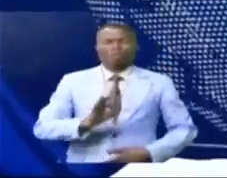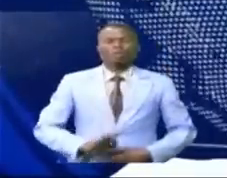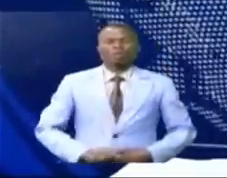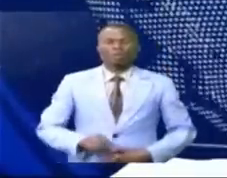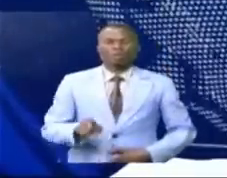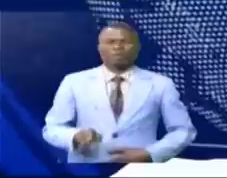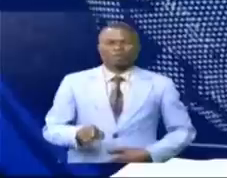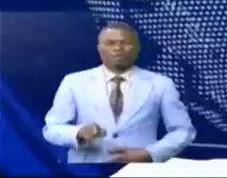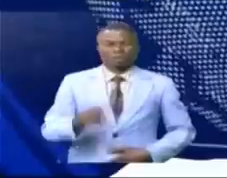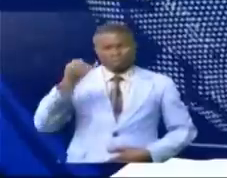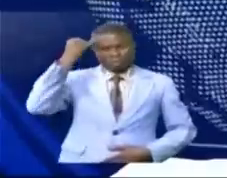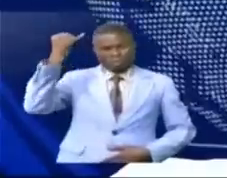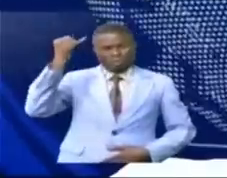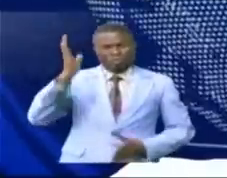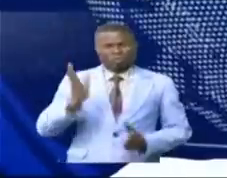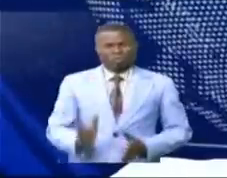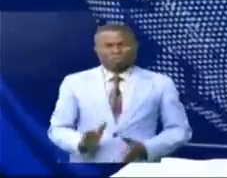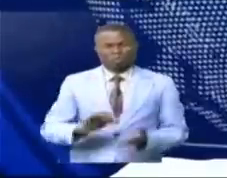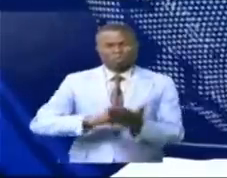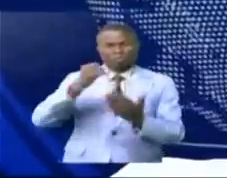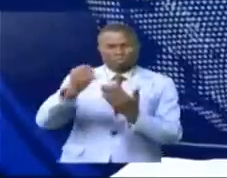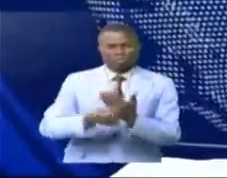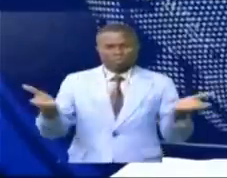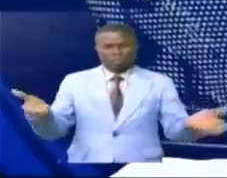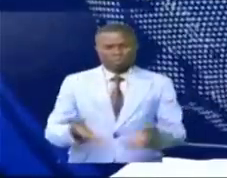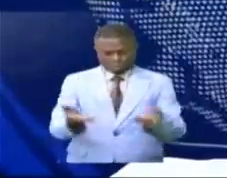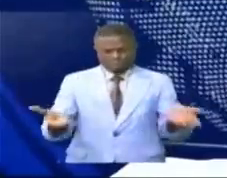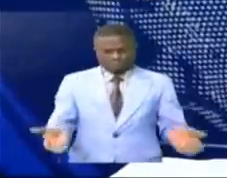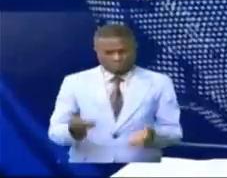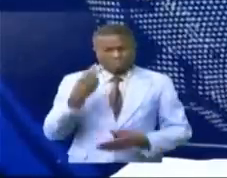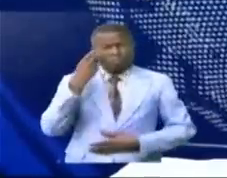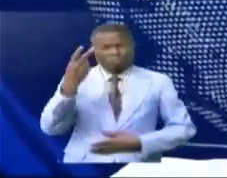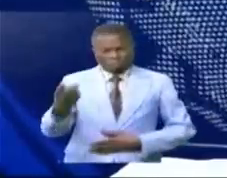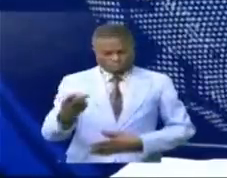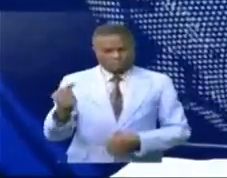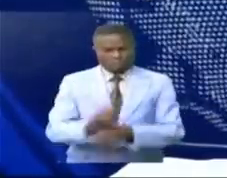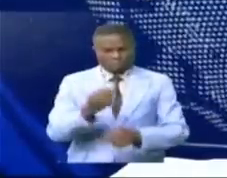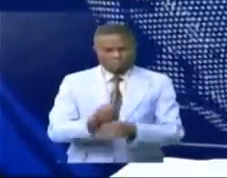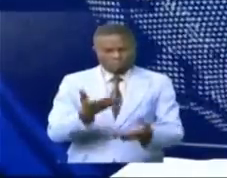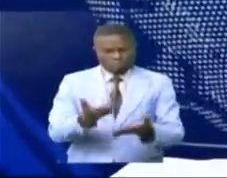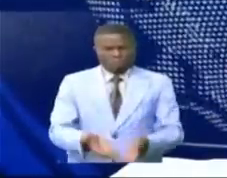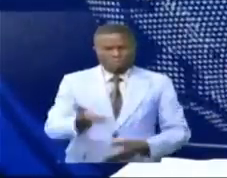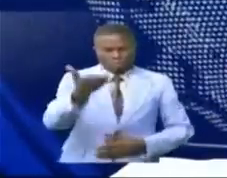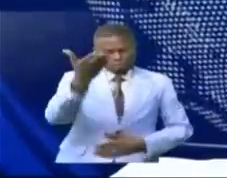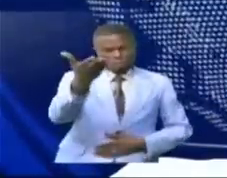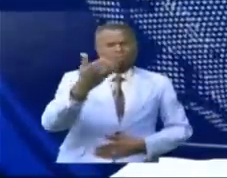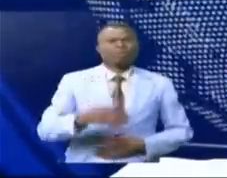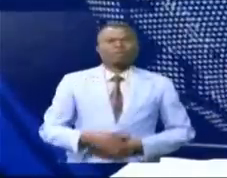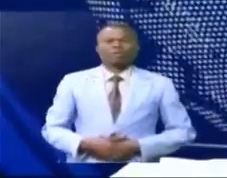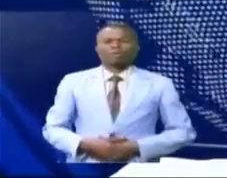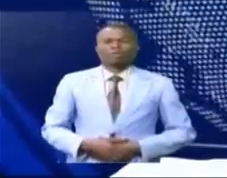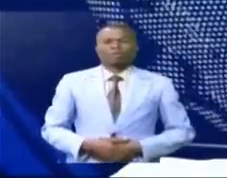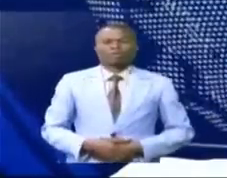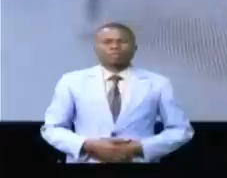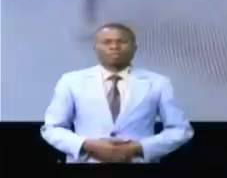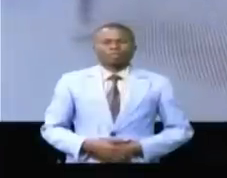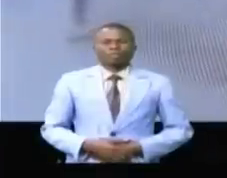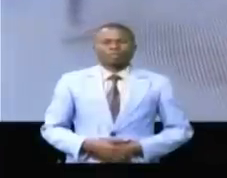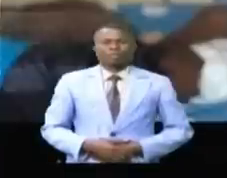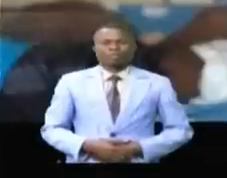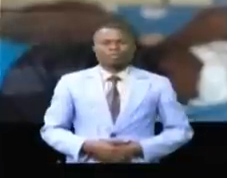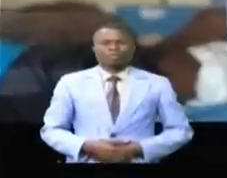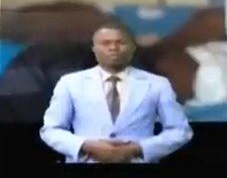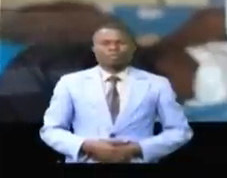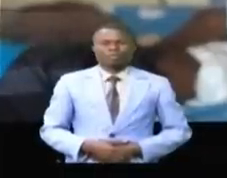Nyakeruti-Sekedi, initiatrice de ces projets, était sur le chantier pour les constats, nous dit Patrick Michel Mokoui. Je